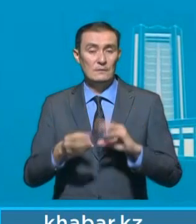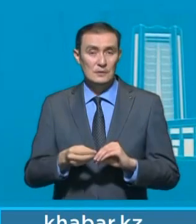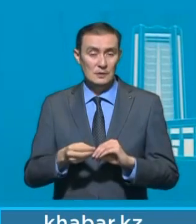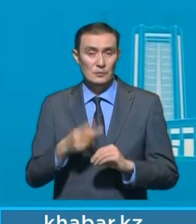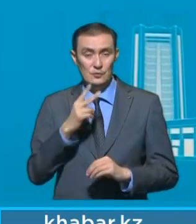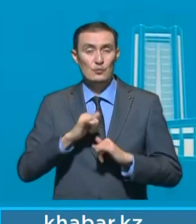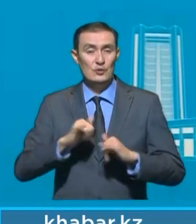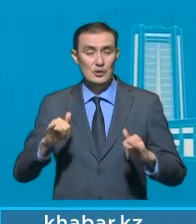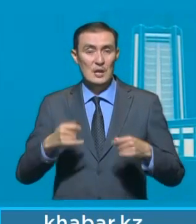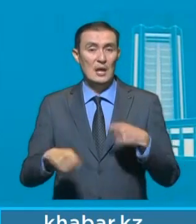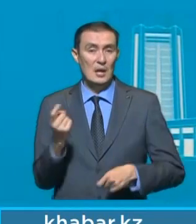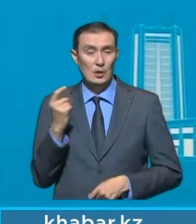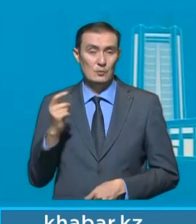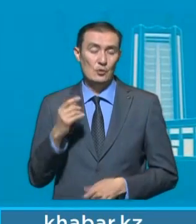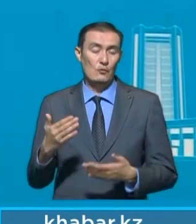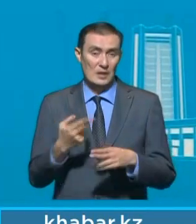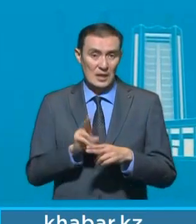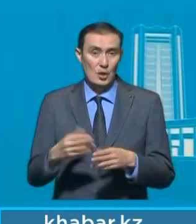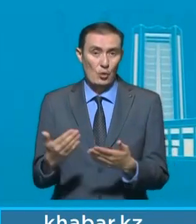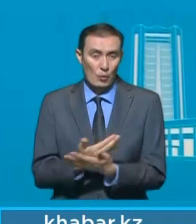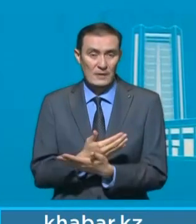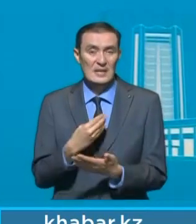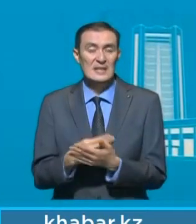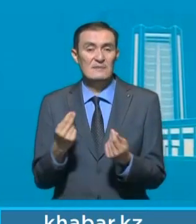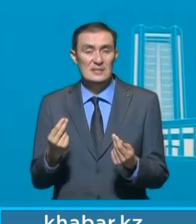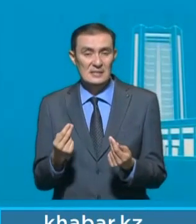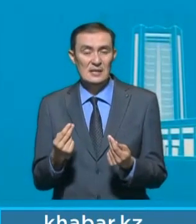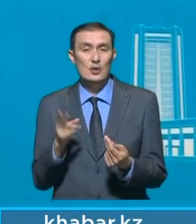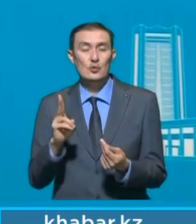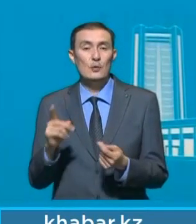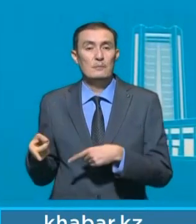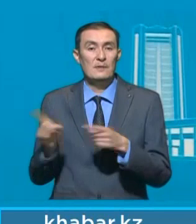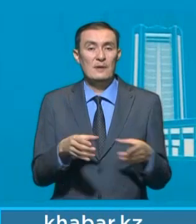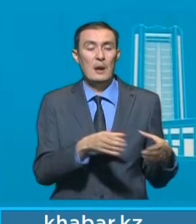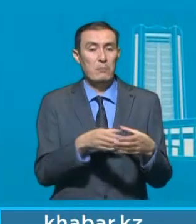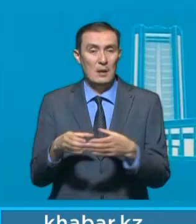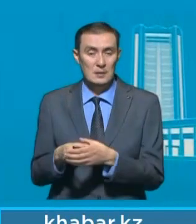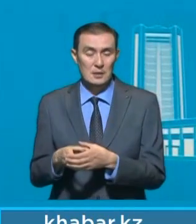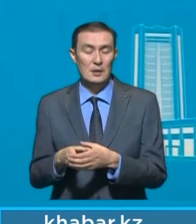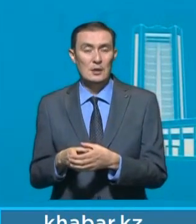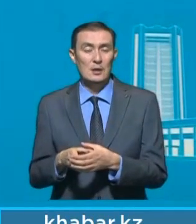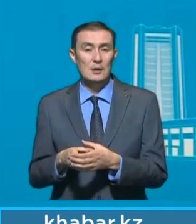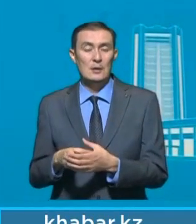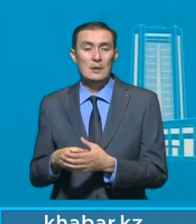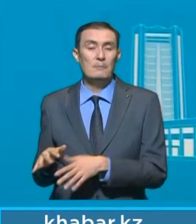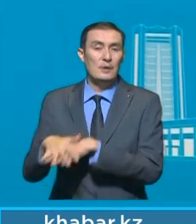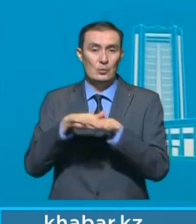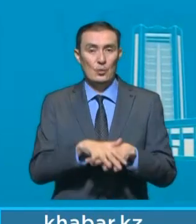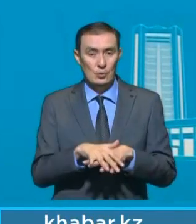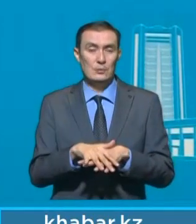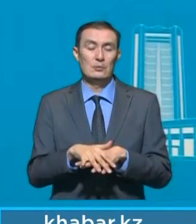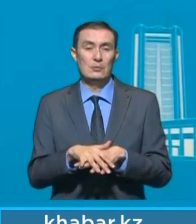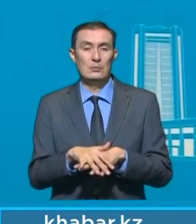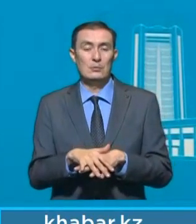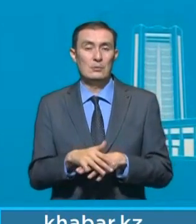роста экономики, с учетом, знаете, новых инвестиций, релокации компаний, я думаю, приток, какой-то